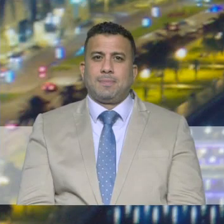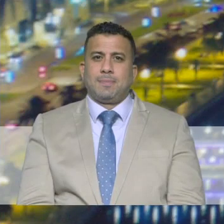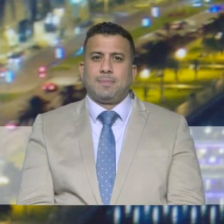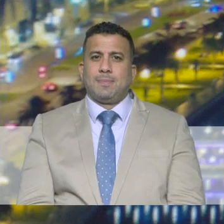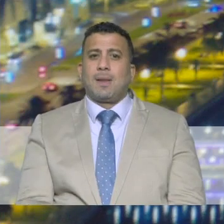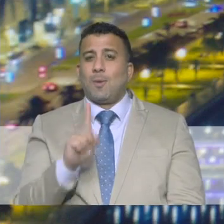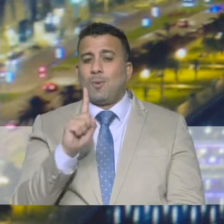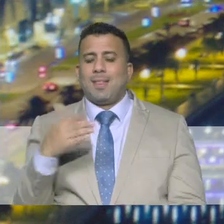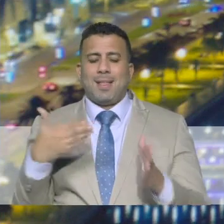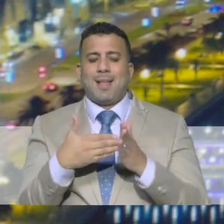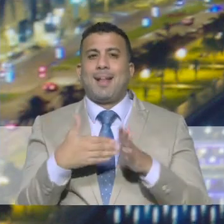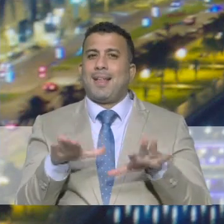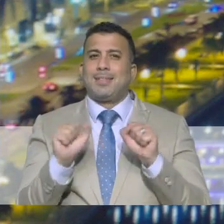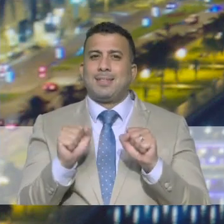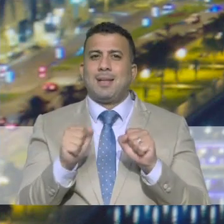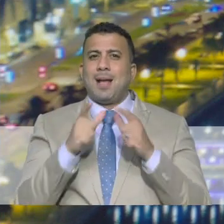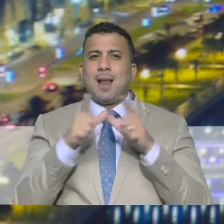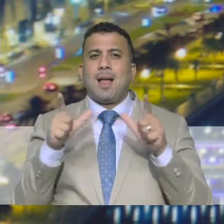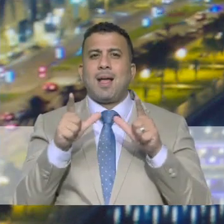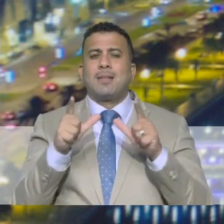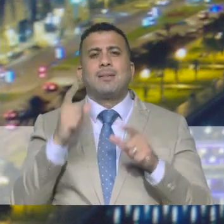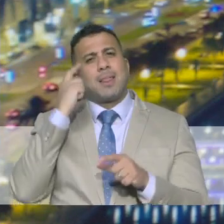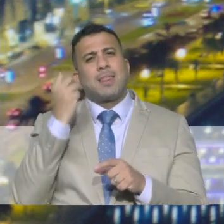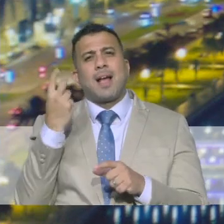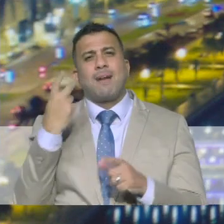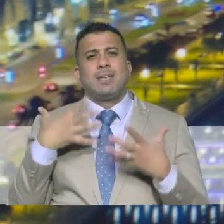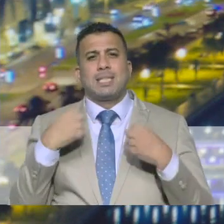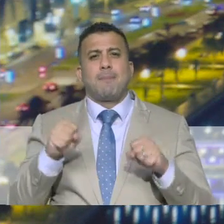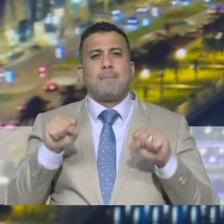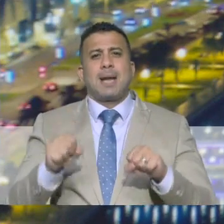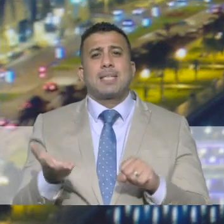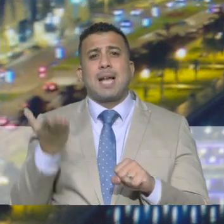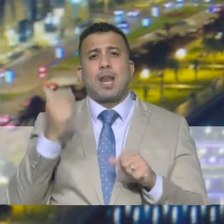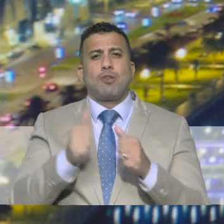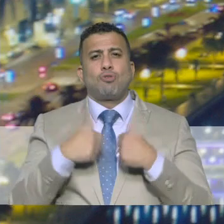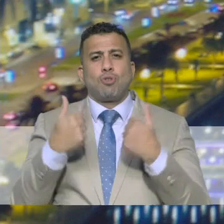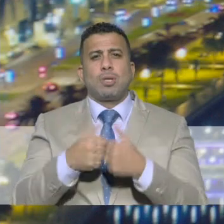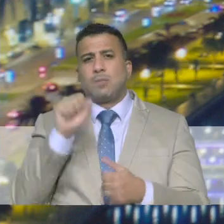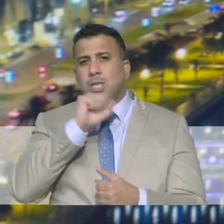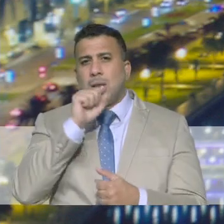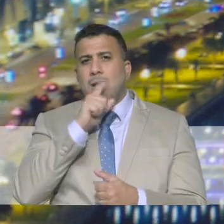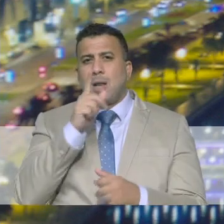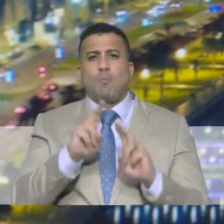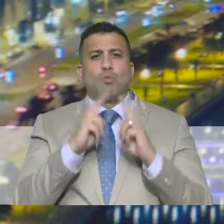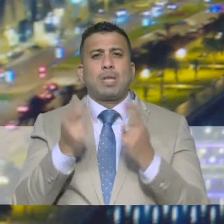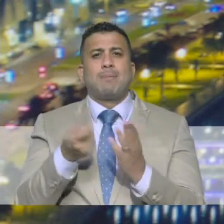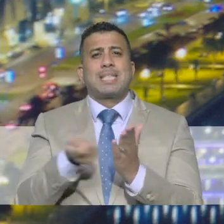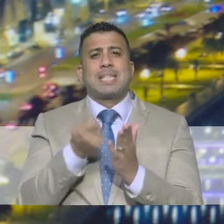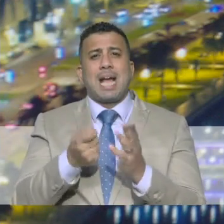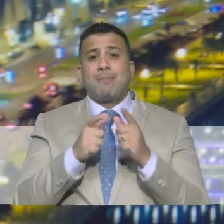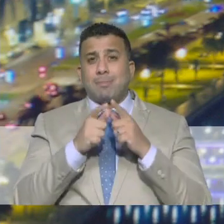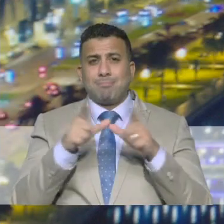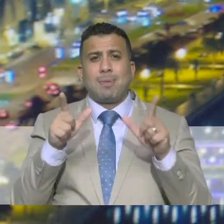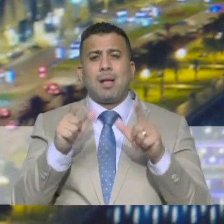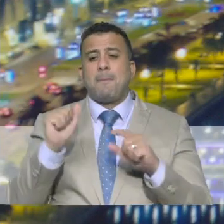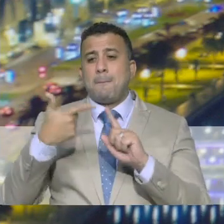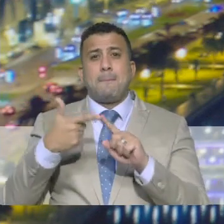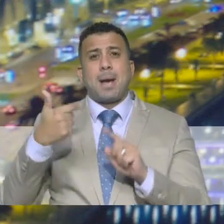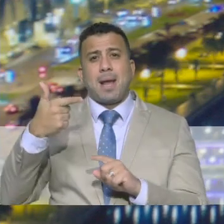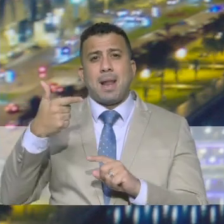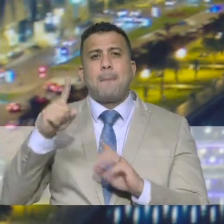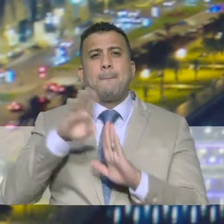والى خبرنا الاخير اذ اعلنت اداره تثقف الصحيفه المجلس الاعلى لشؤون الاسره بالشارقه خلال مؤتمر صحفي